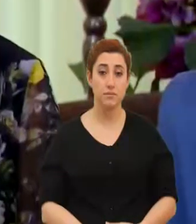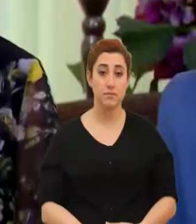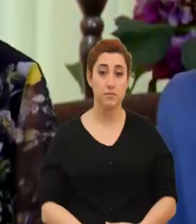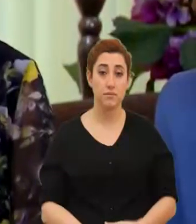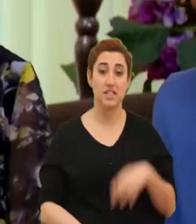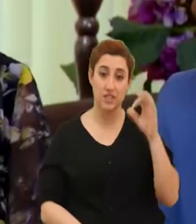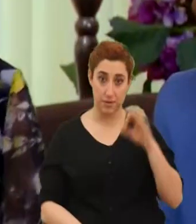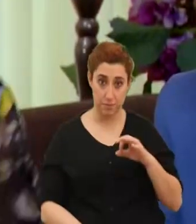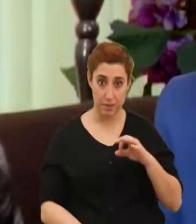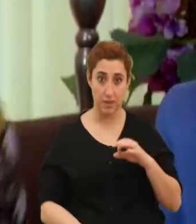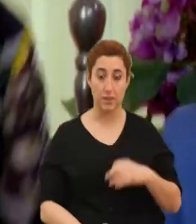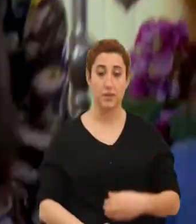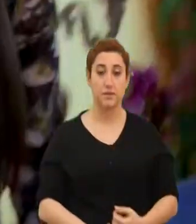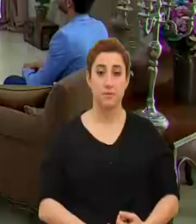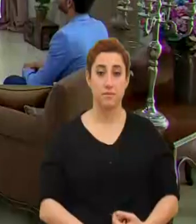Ana döndük. Şimdi.